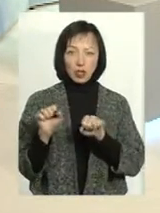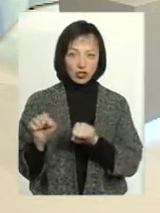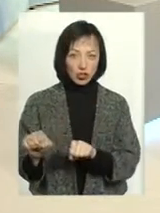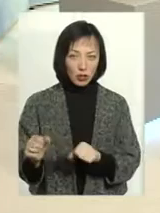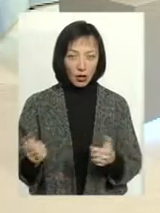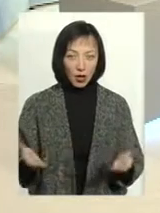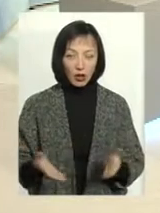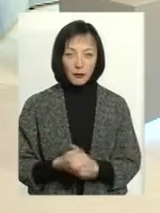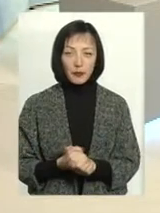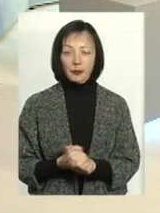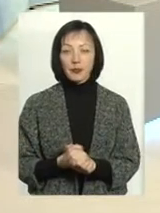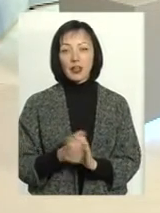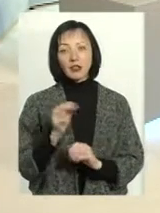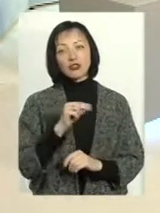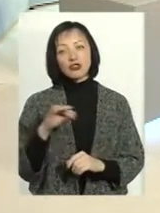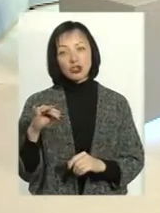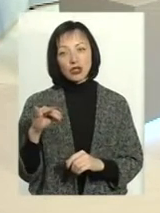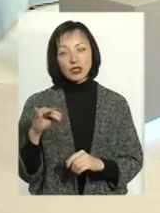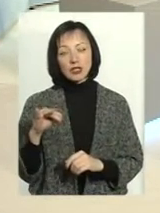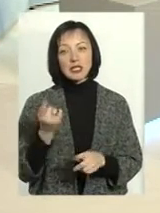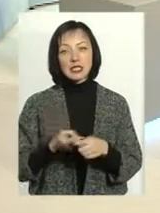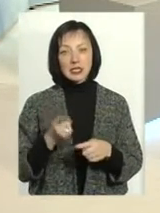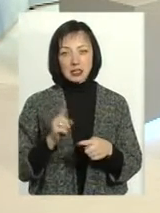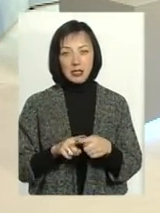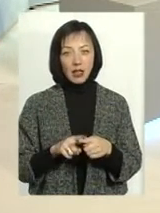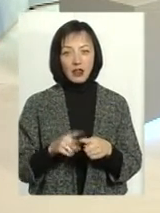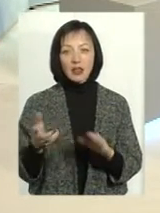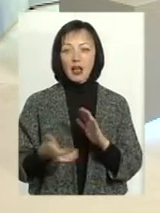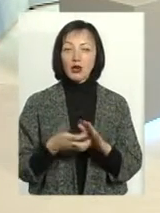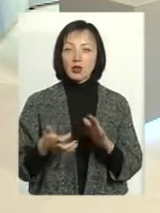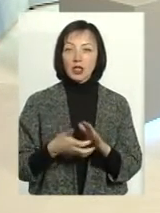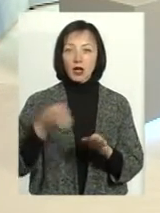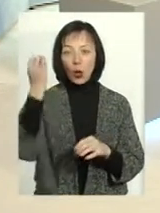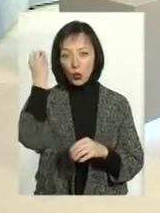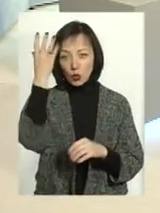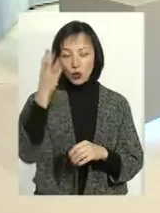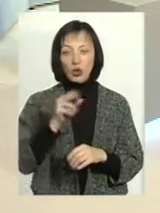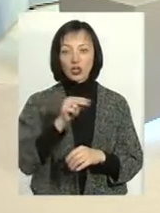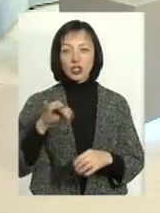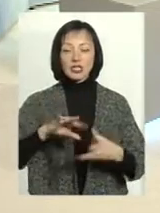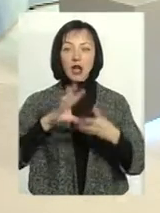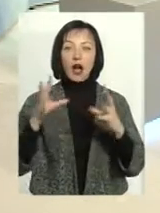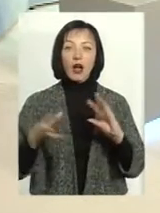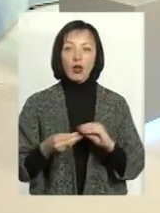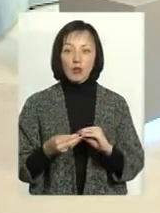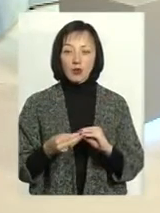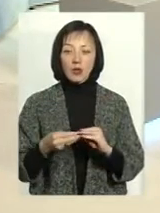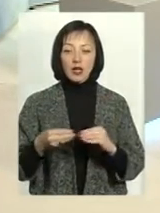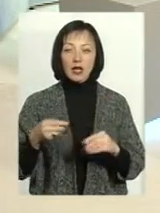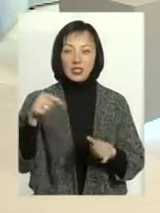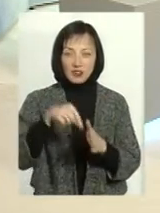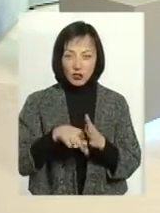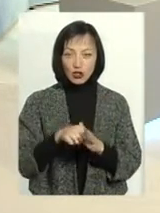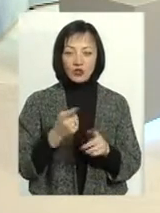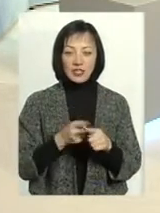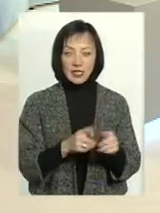захищає. Чи це недостатня культура, чи загалом свідчення того, що в цій